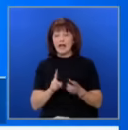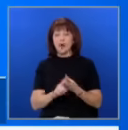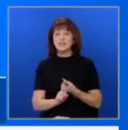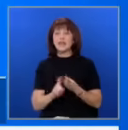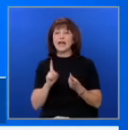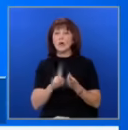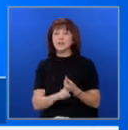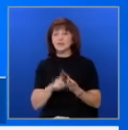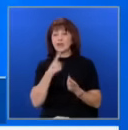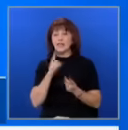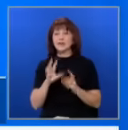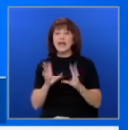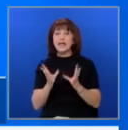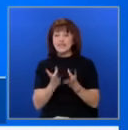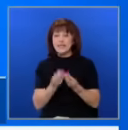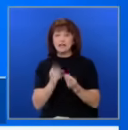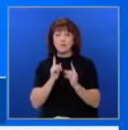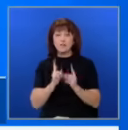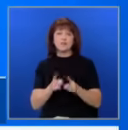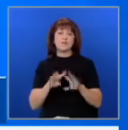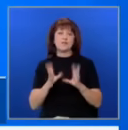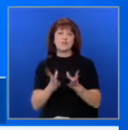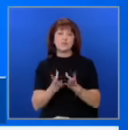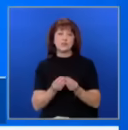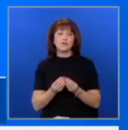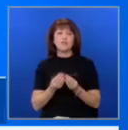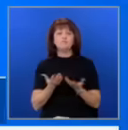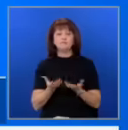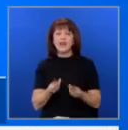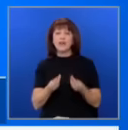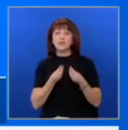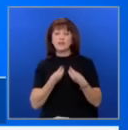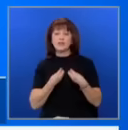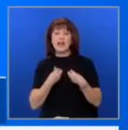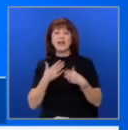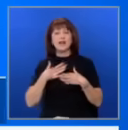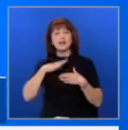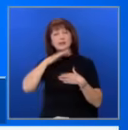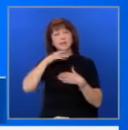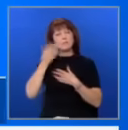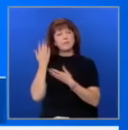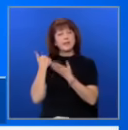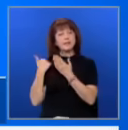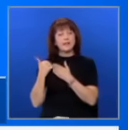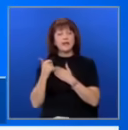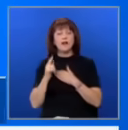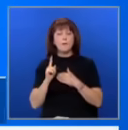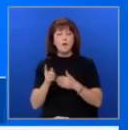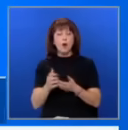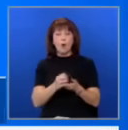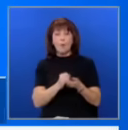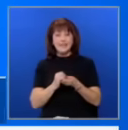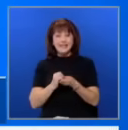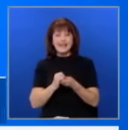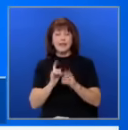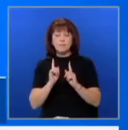Костадинов заяви, че заедно можем всичко. Завета на нашите предци е много ясен. Той каза: когато сме обединени, можем всичко. Заедно можем